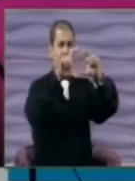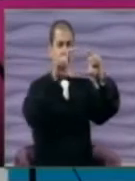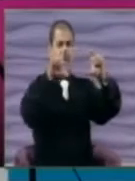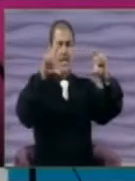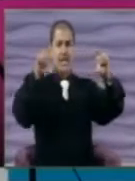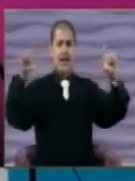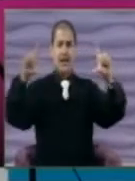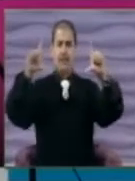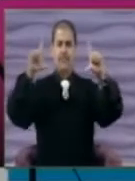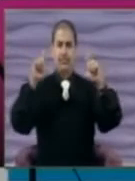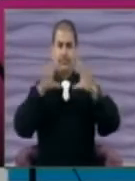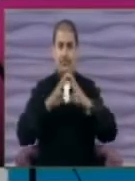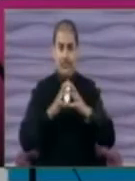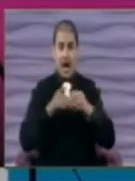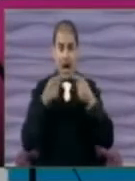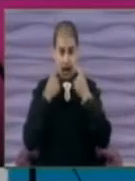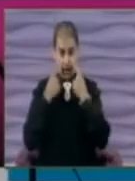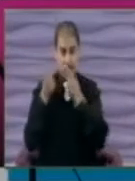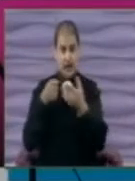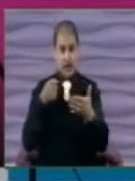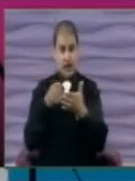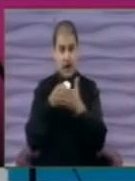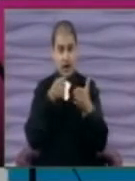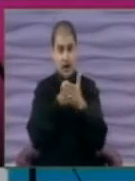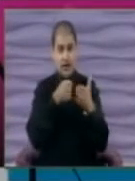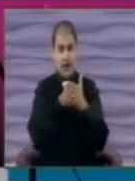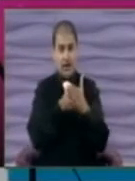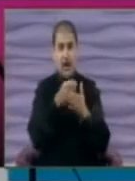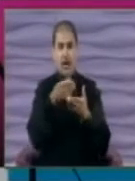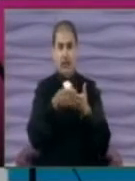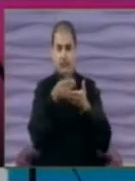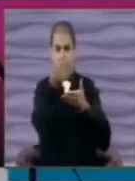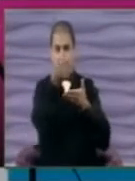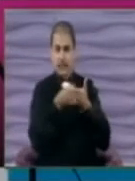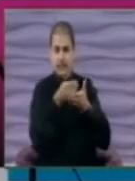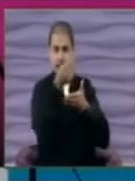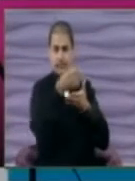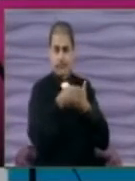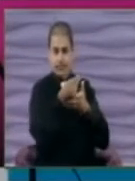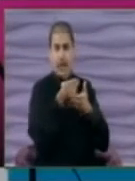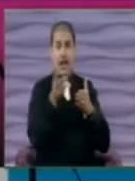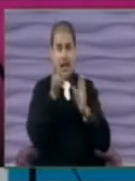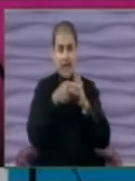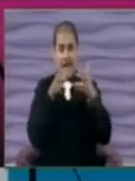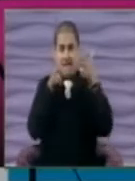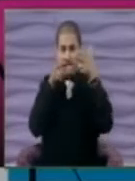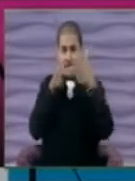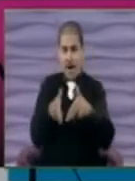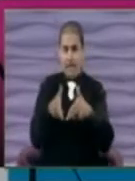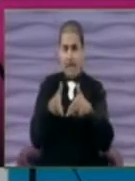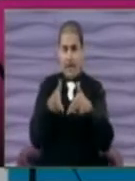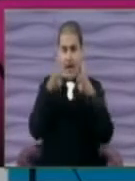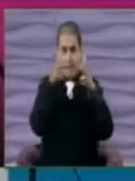خلينا نعرض الشهادات اللي حصلت عليها، واكيد المخرجة جيهان هلا كمان بتاخذ الدروع اللي موجودة معنا